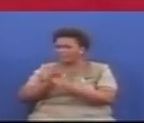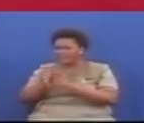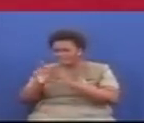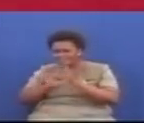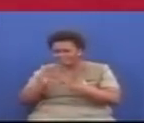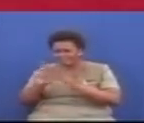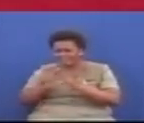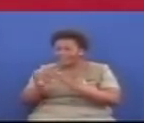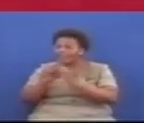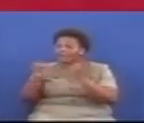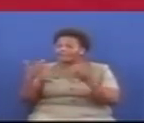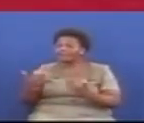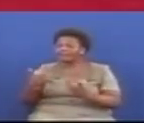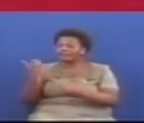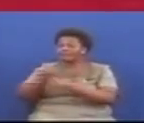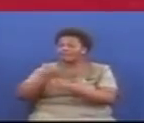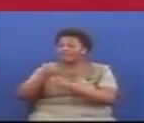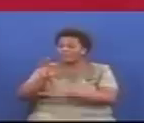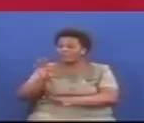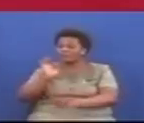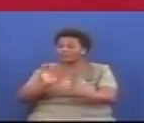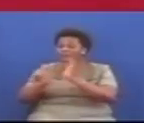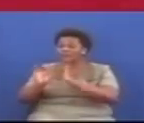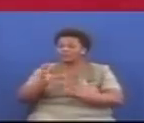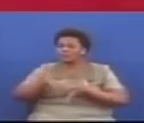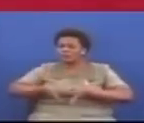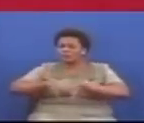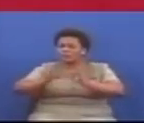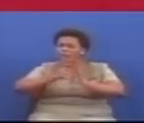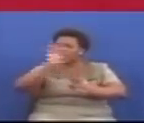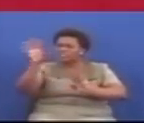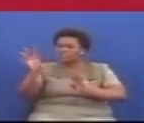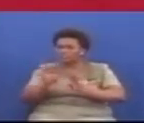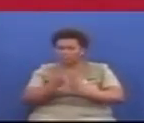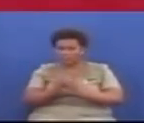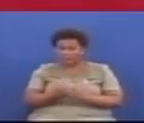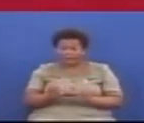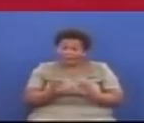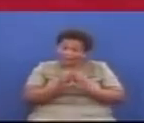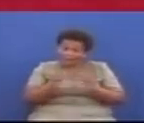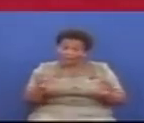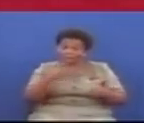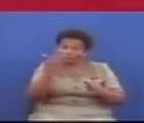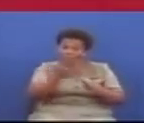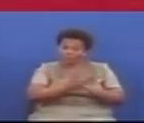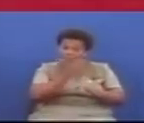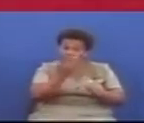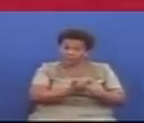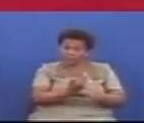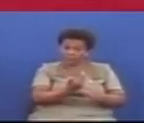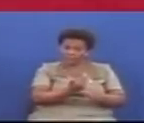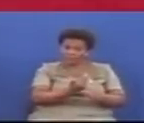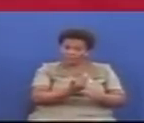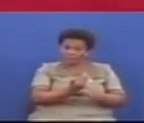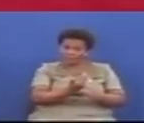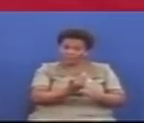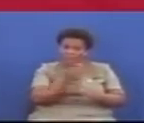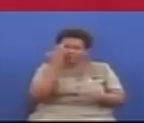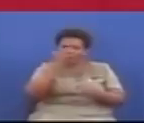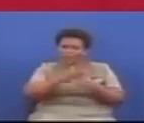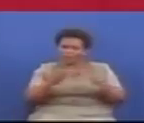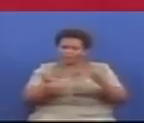uchambuzi unaendelea. Lakini niseme tu kwamba pamoja na hayo, zoezi hili la kuangalia juu ya mifereji